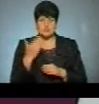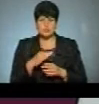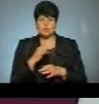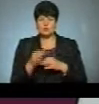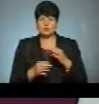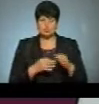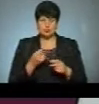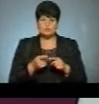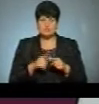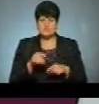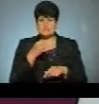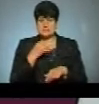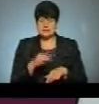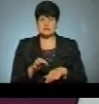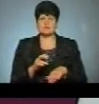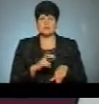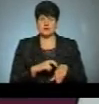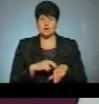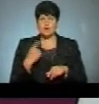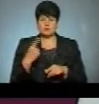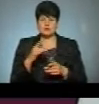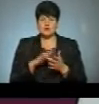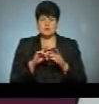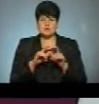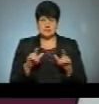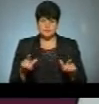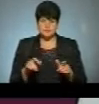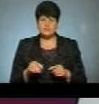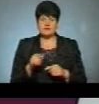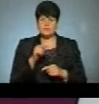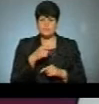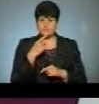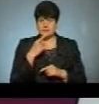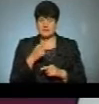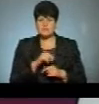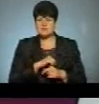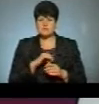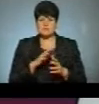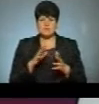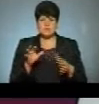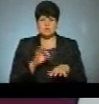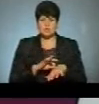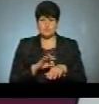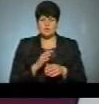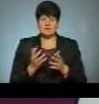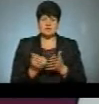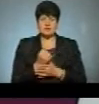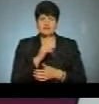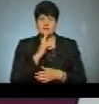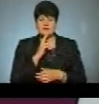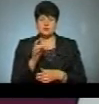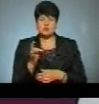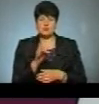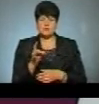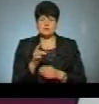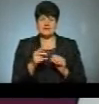це повідомив епідеміолог обласного лабораторного центру Володимир Паничев. За його словами, найбільше хворих на коронавірус виявили у Кременецькому